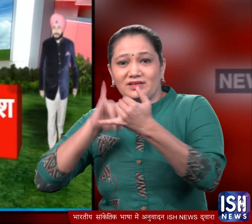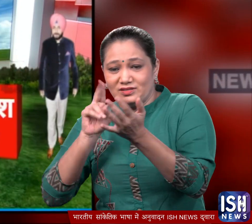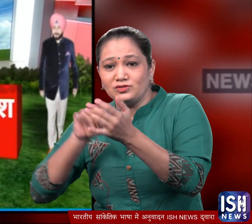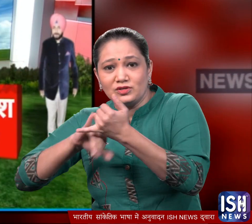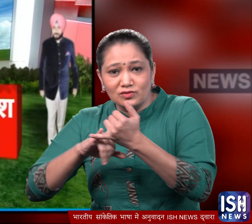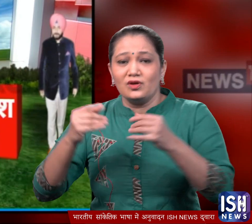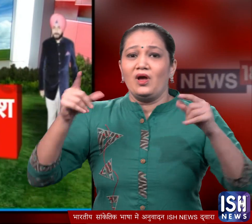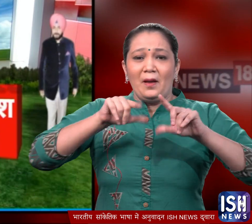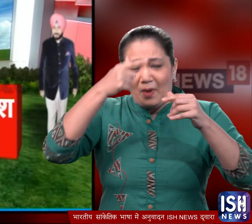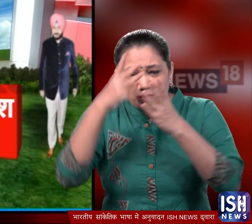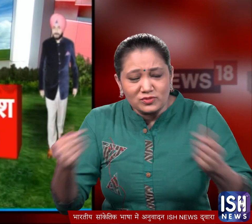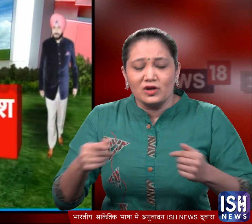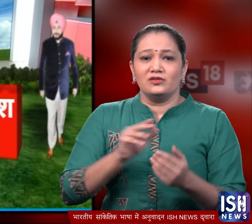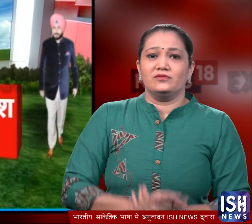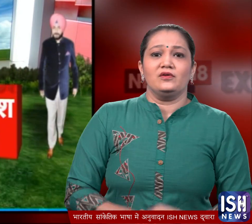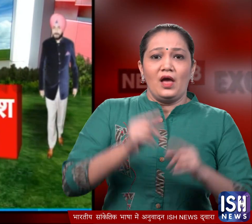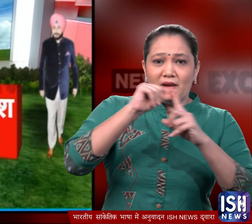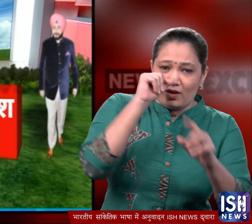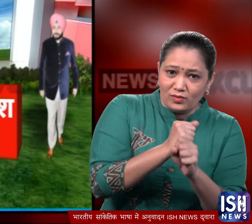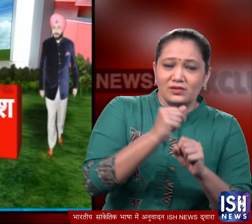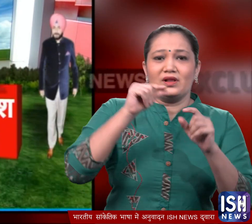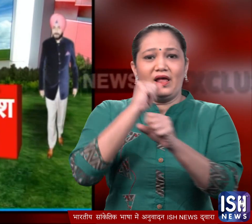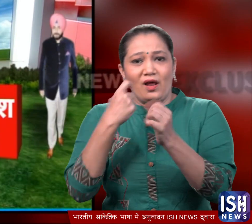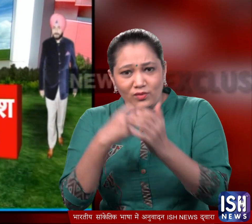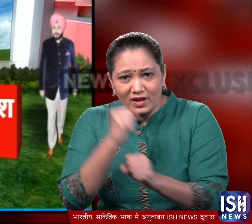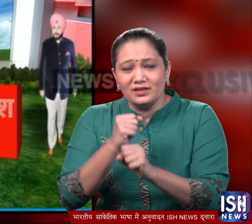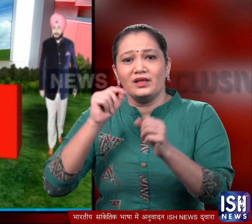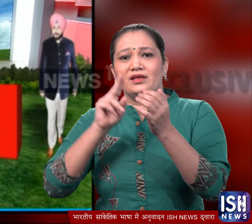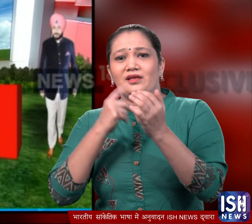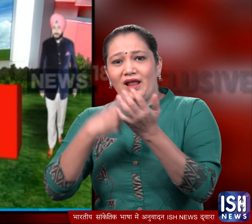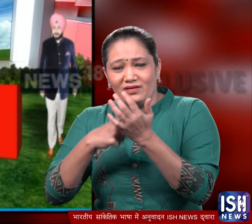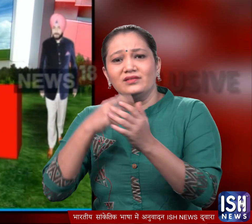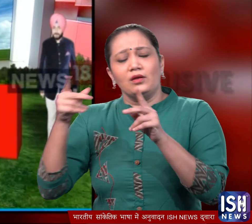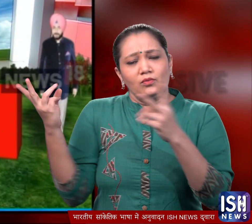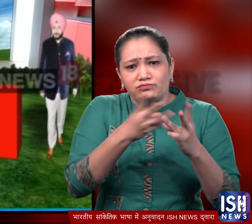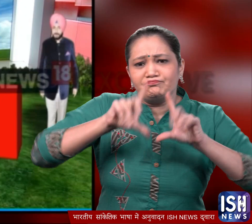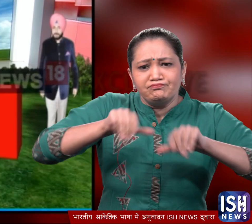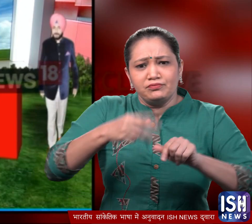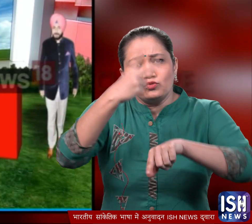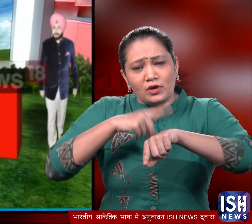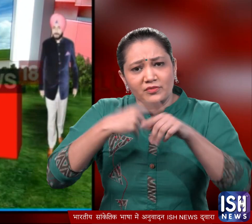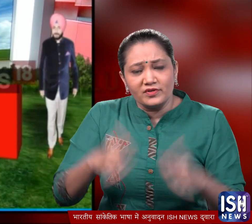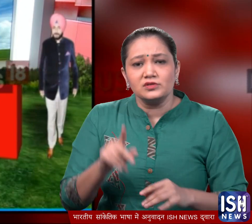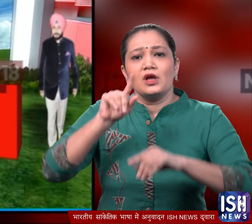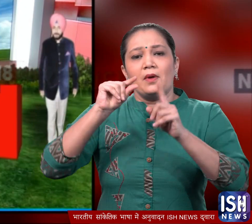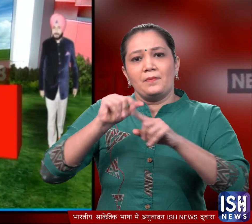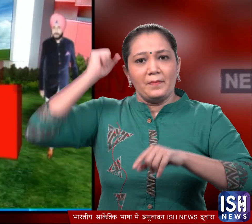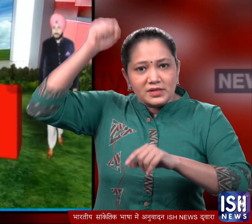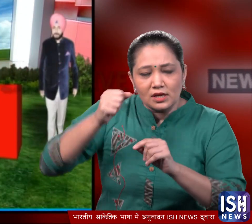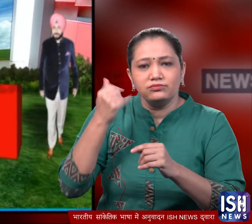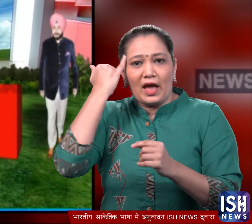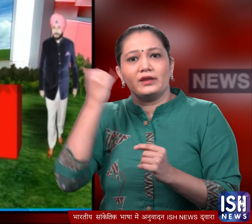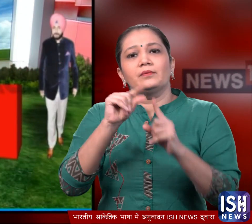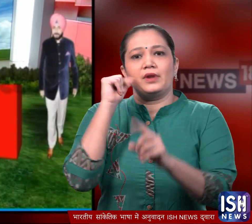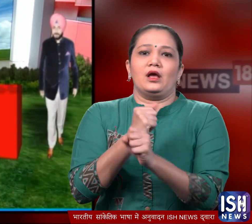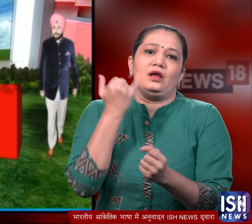लिए दिल्ली में राहुल, प्रियंका और हरीश रावत ने 2 बार चर्चा की। पता चला है कि प्रियंका गांधी की वकालत के बाद सिद्धू को पंजाब का अध्यक्ष बनाने का